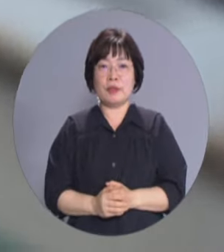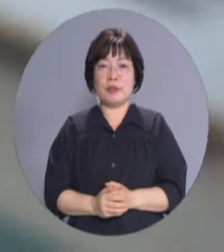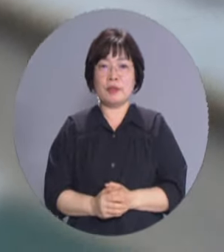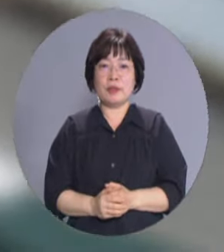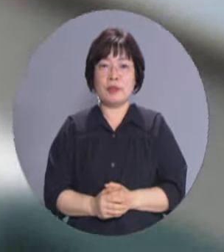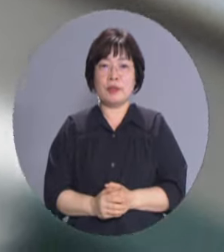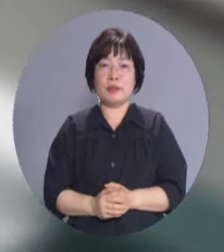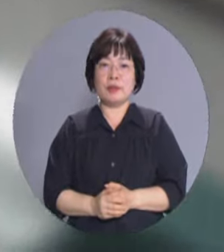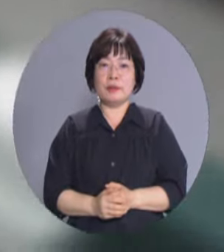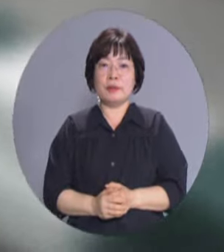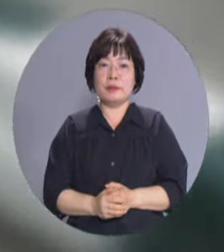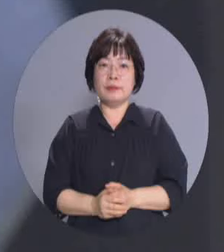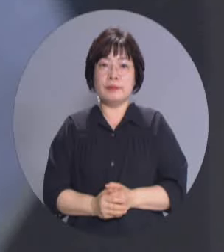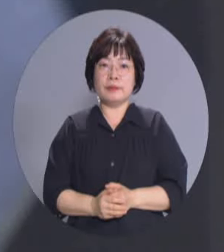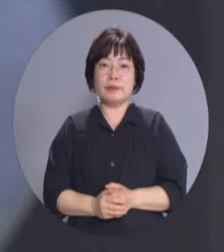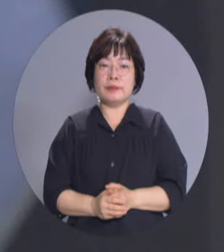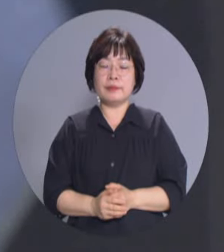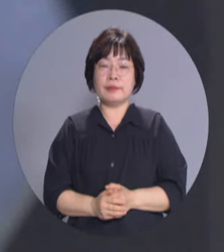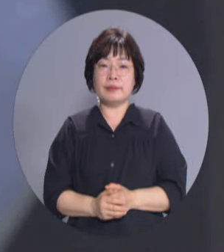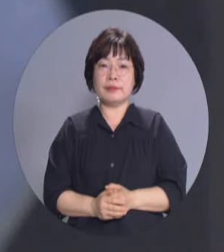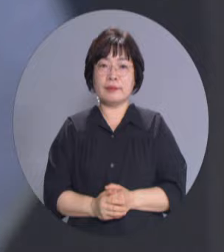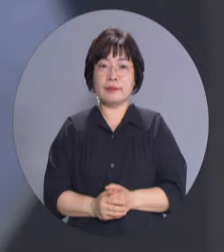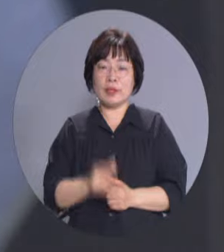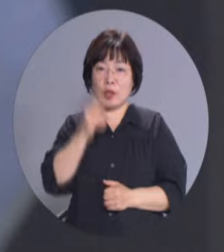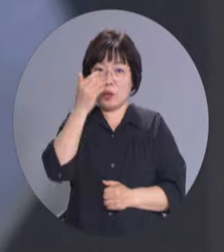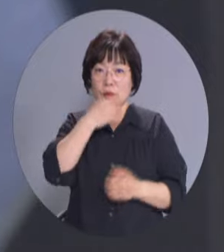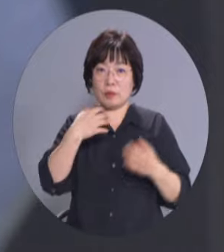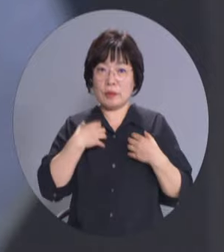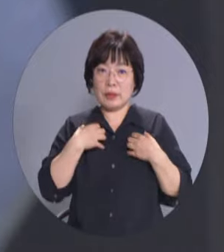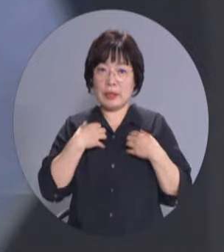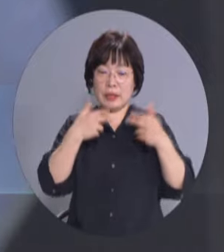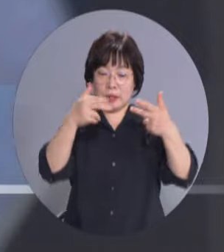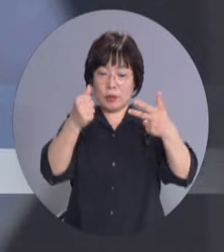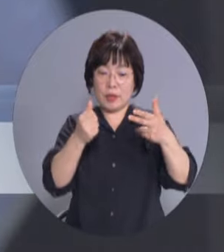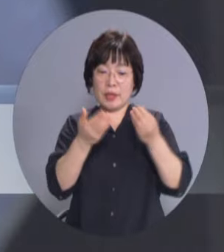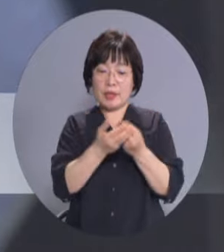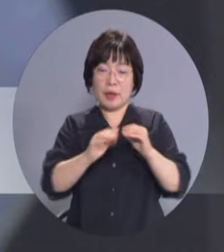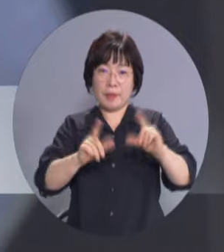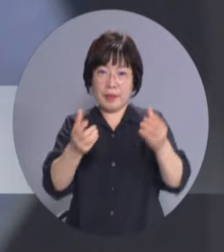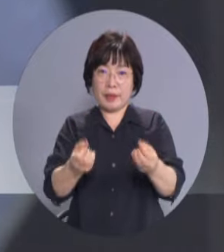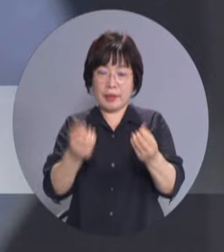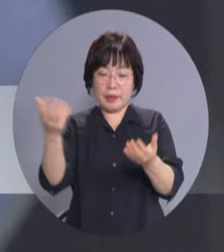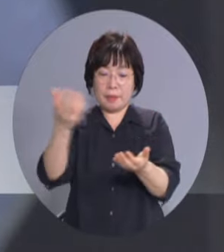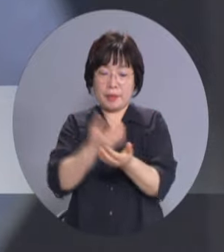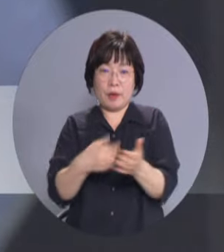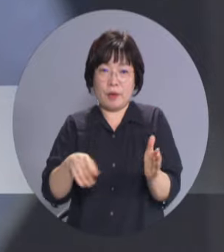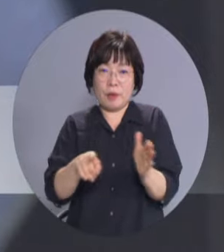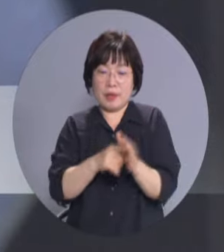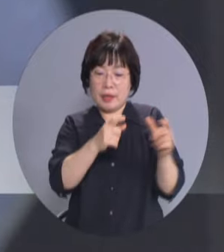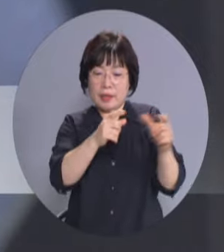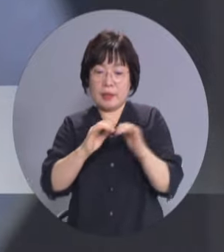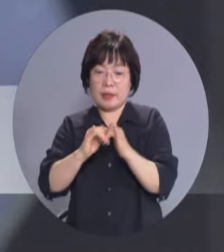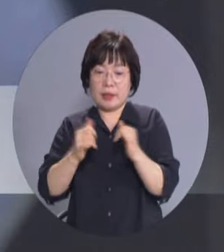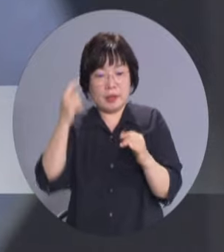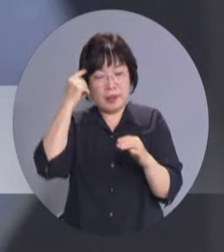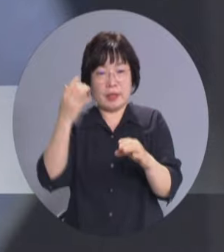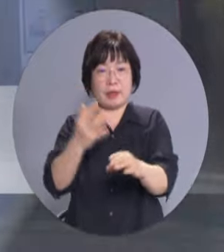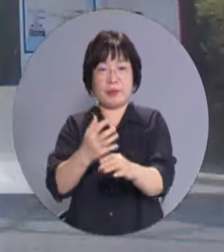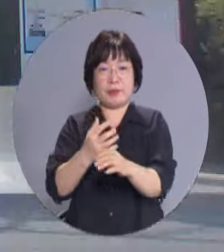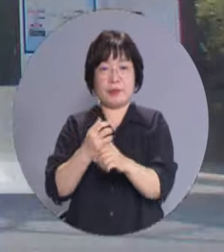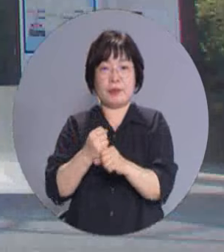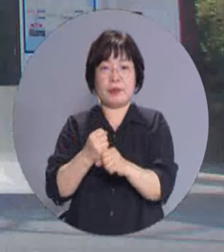안주입니다 여수시가 제 7회 서해 날 행사를 유치하기 위해 지역 주민들의 의견을